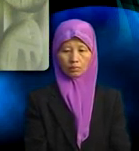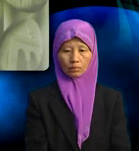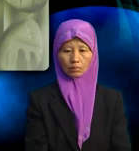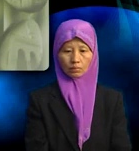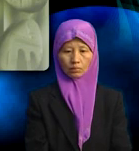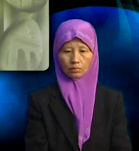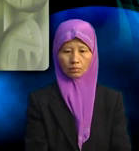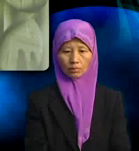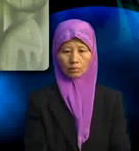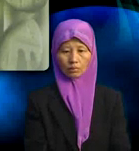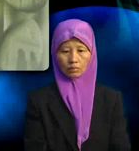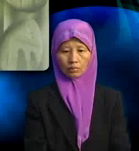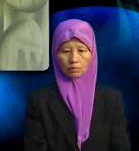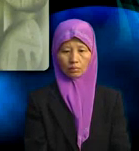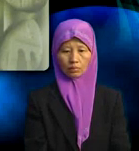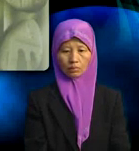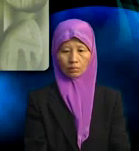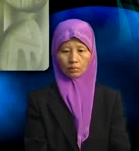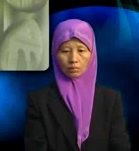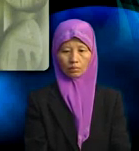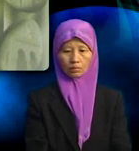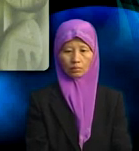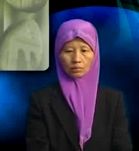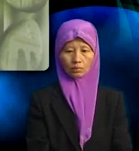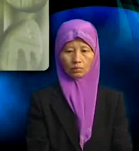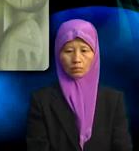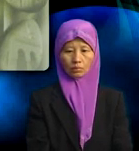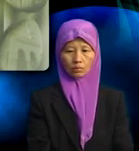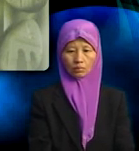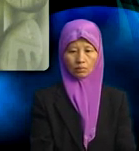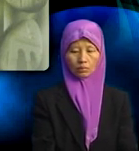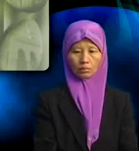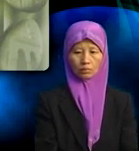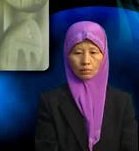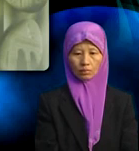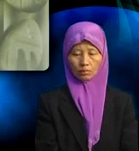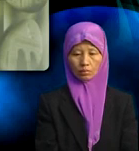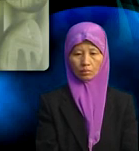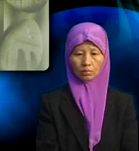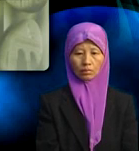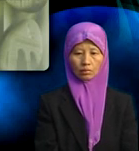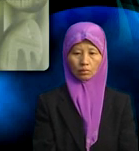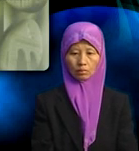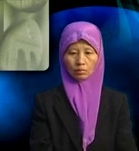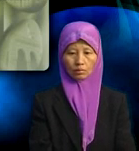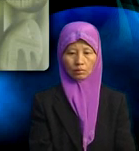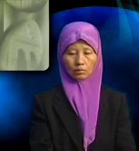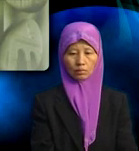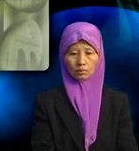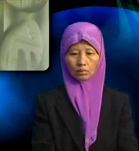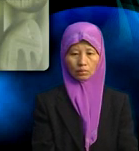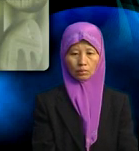Makruh beristinja menggunakan tulang binatang atau manusia ataupun